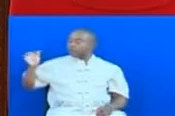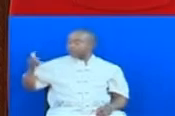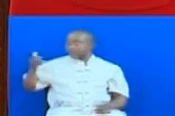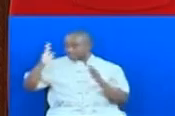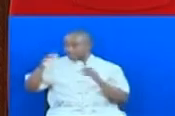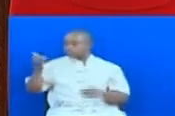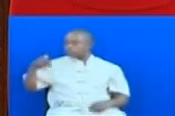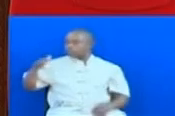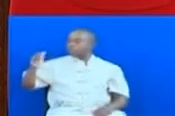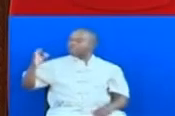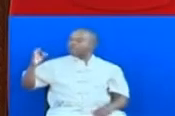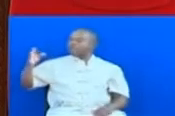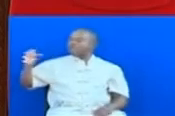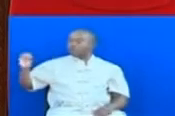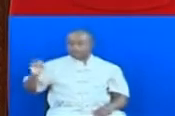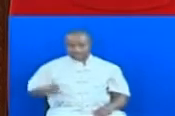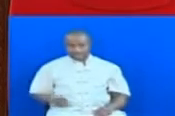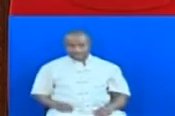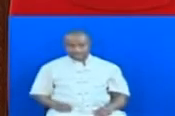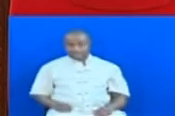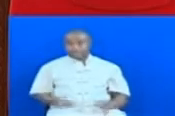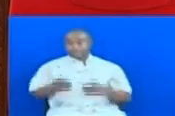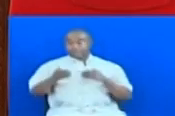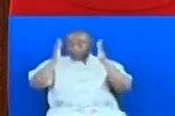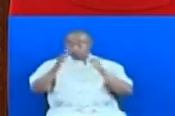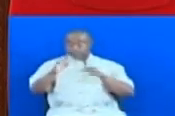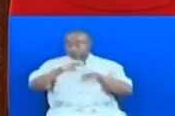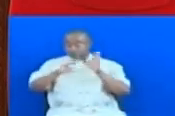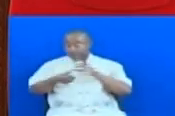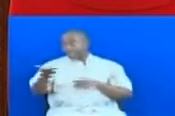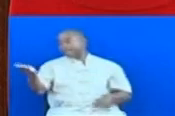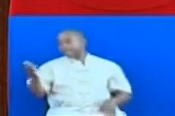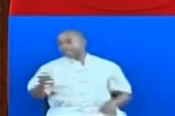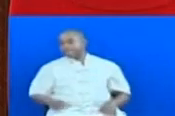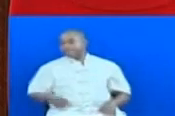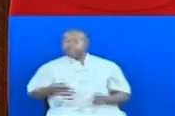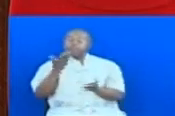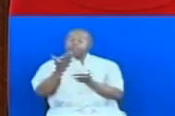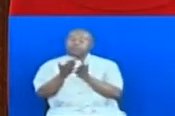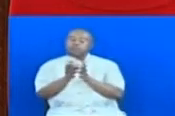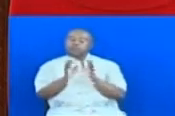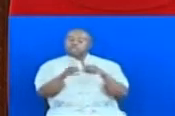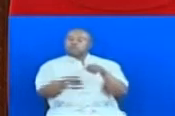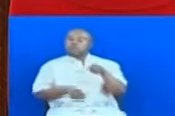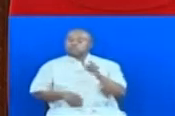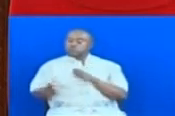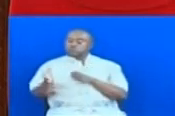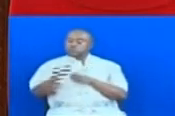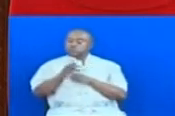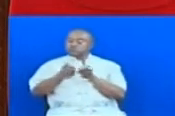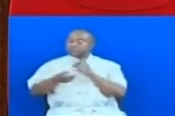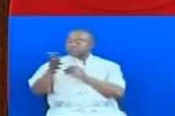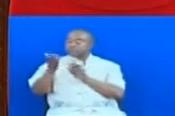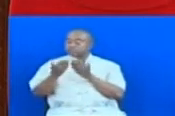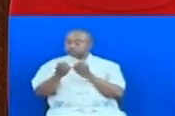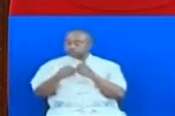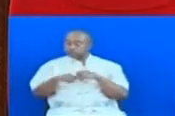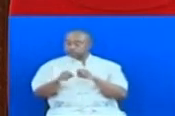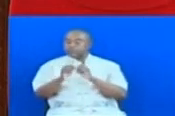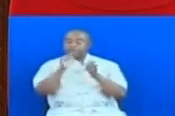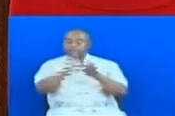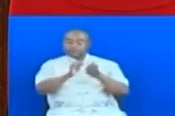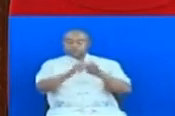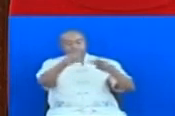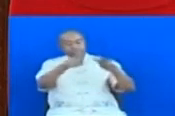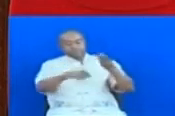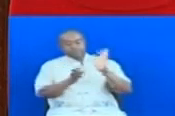Suleiman Jafo. Mheshimiwa Naibu Spika, mapendekezo ya kamati yalihusu serikali kutekeleza masuala